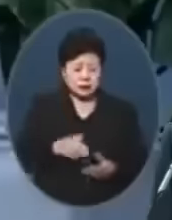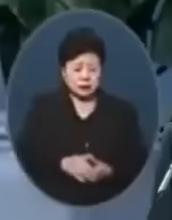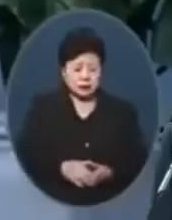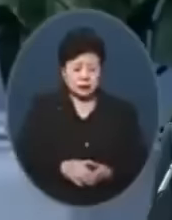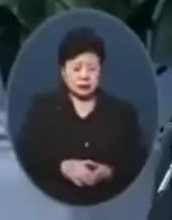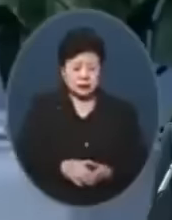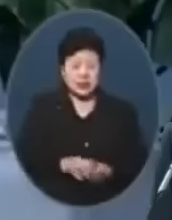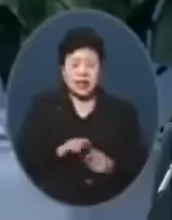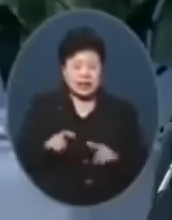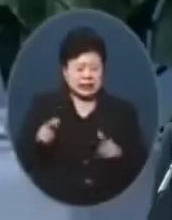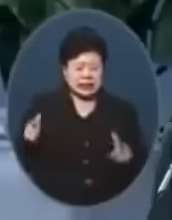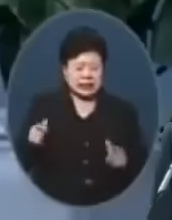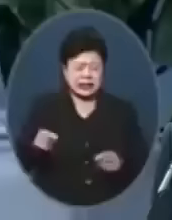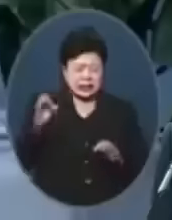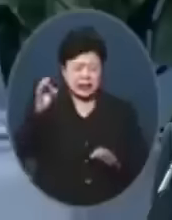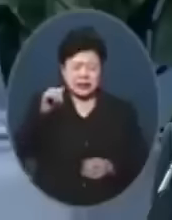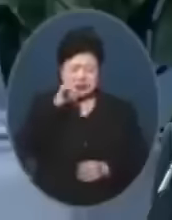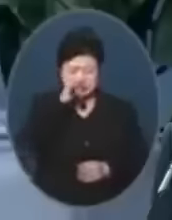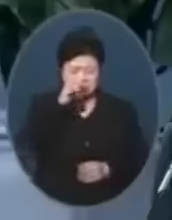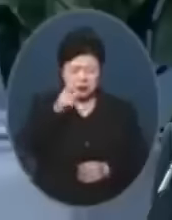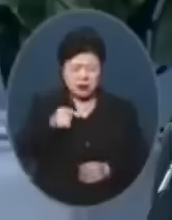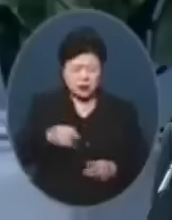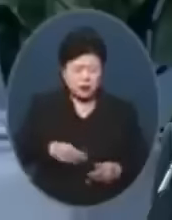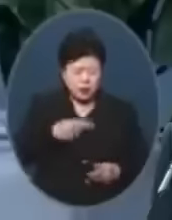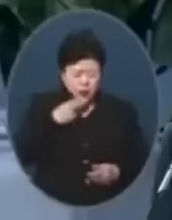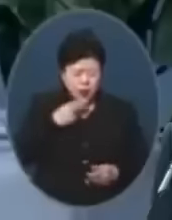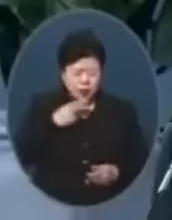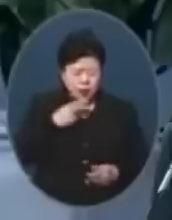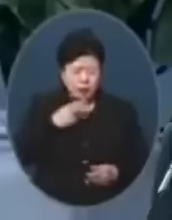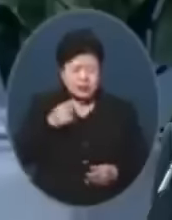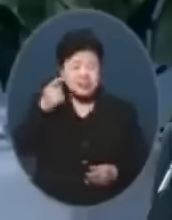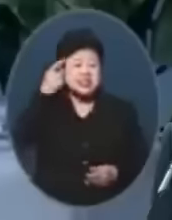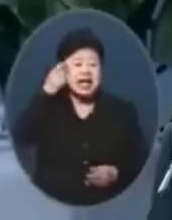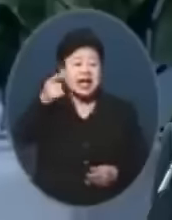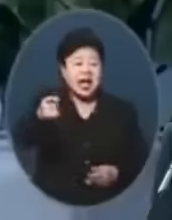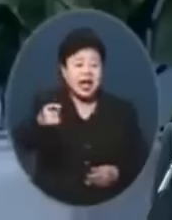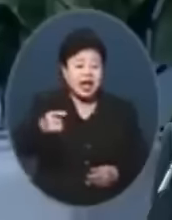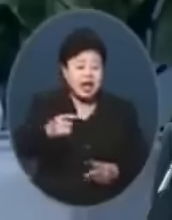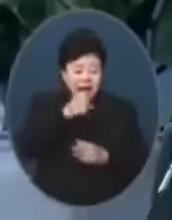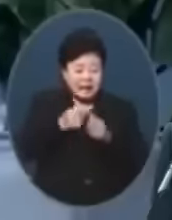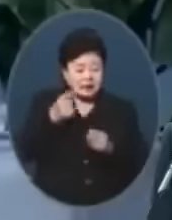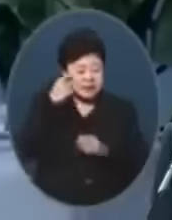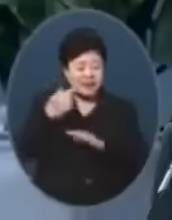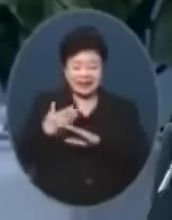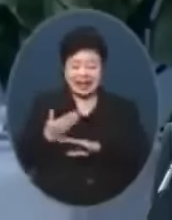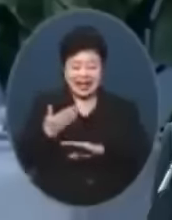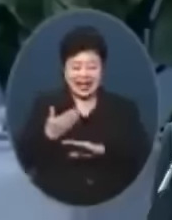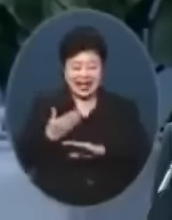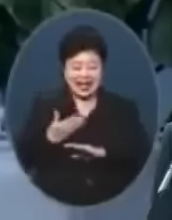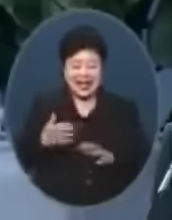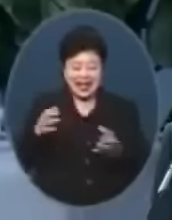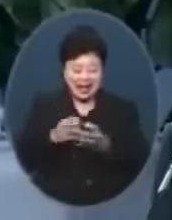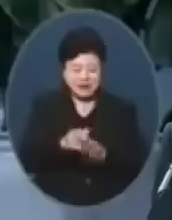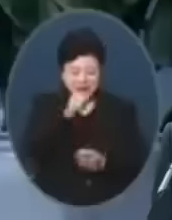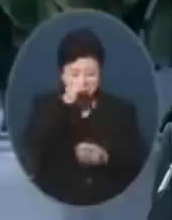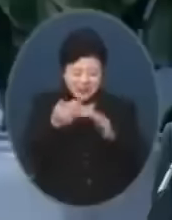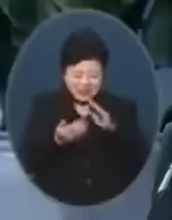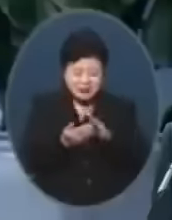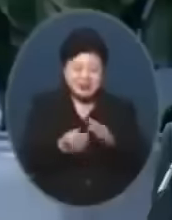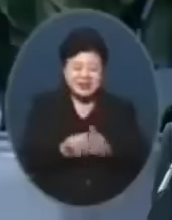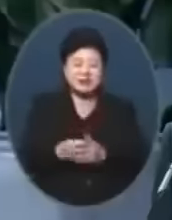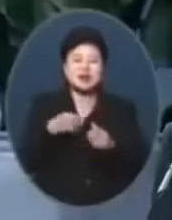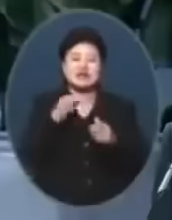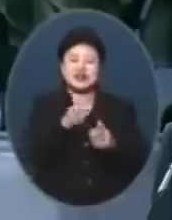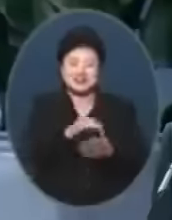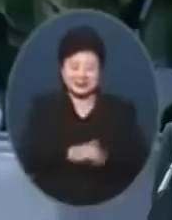하나님이 야야 가만히 있어, 네가 쓸모있든 쓸모없든 건 내 생각이고 내 생각은 네가 합동하기 때문에 내가 불렀다.